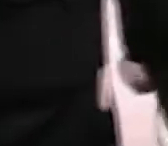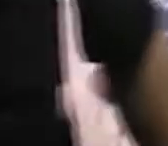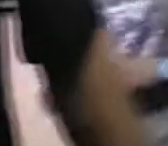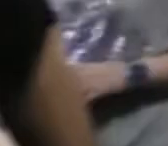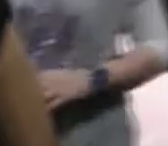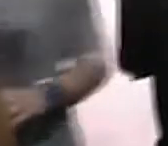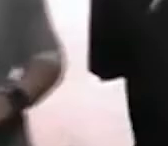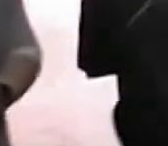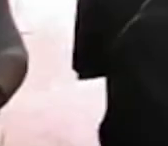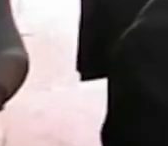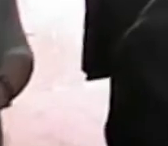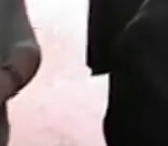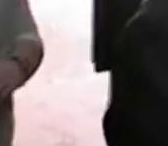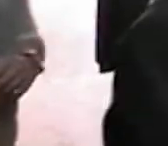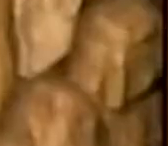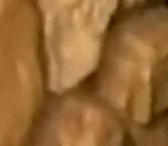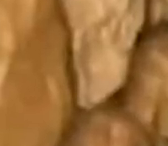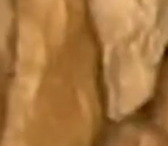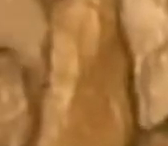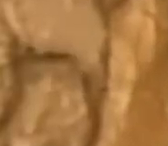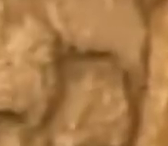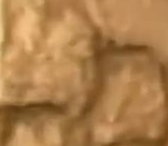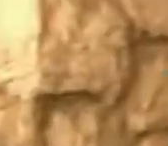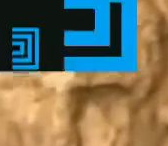שבות אלינו אל החוף